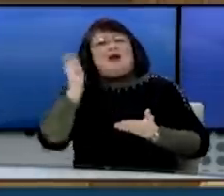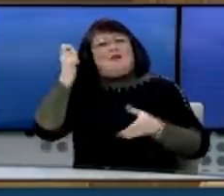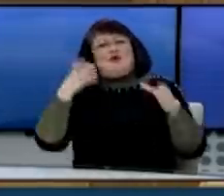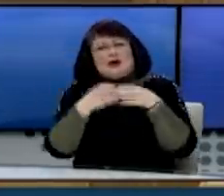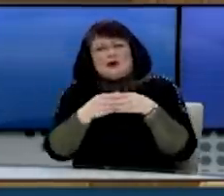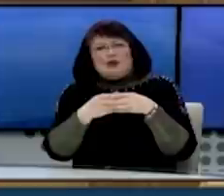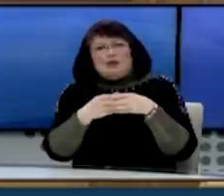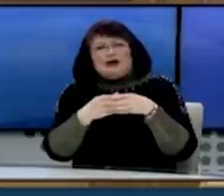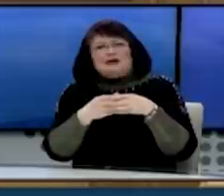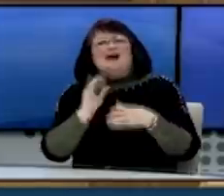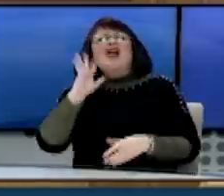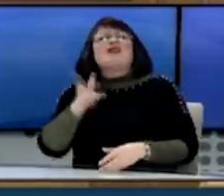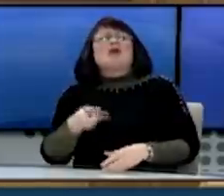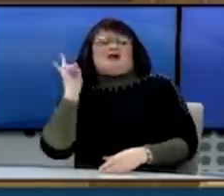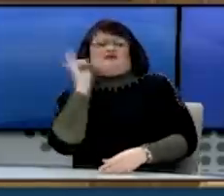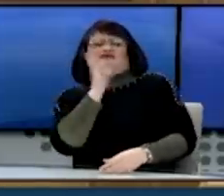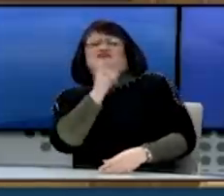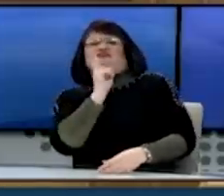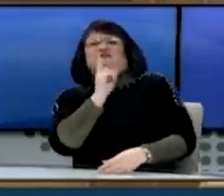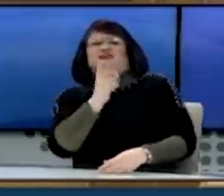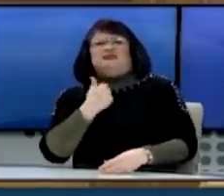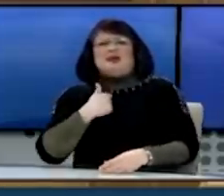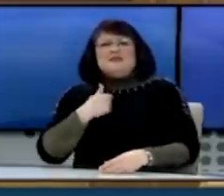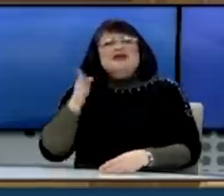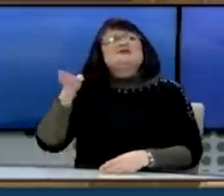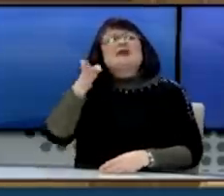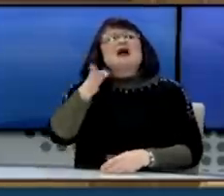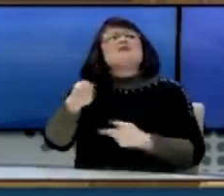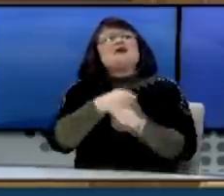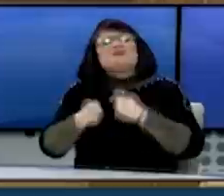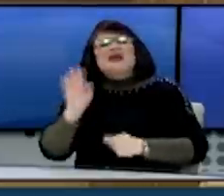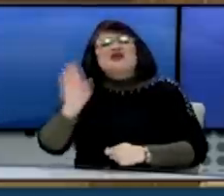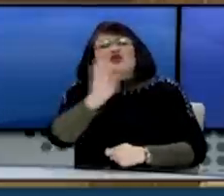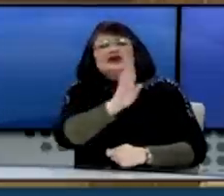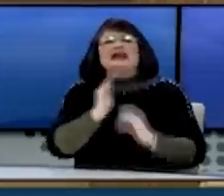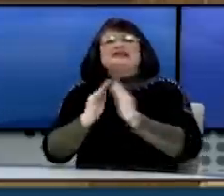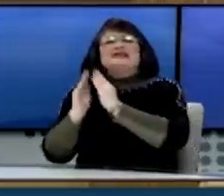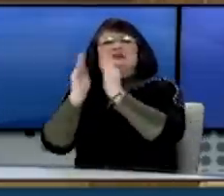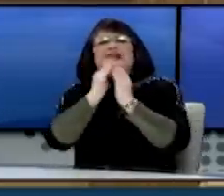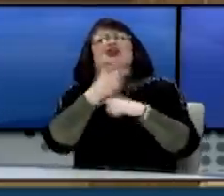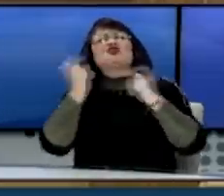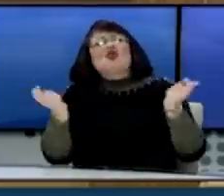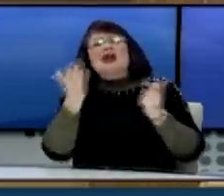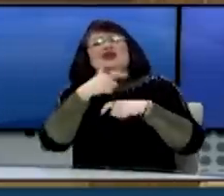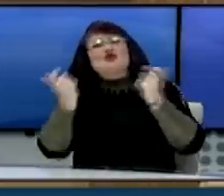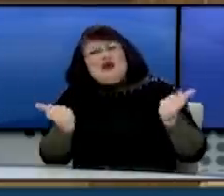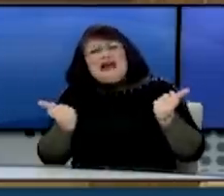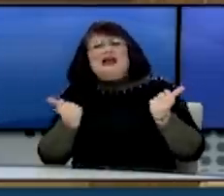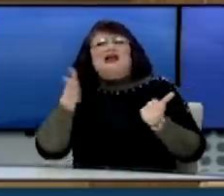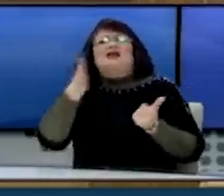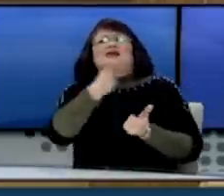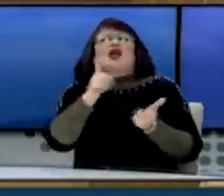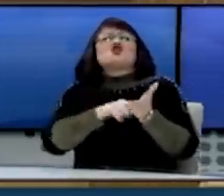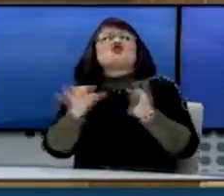κόμματα, κάνουμε κάθε μέρα. Μέσα στους χώρους δουλειάς, στις γειτονιές, στις σχολές, στα σχολεία,